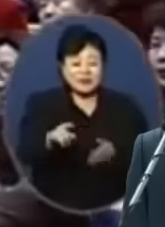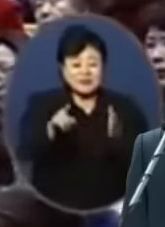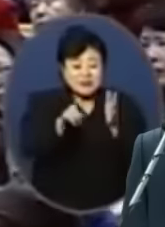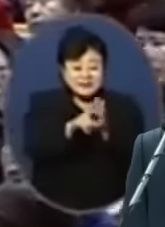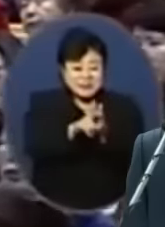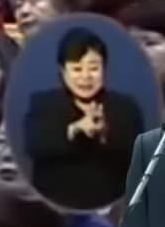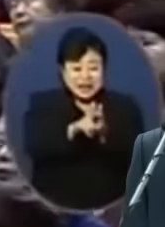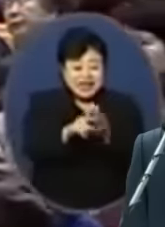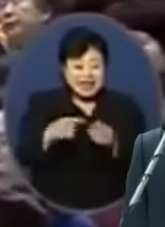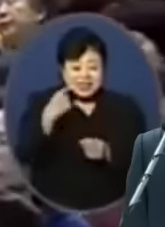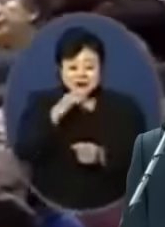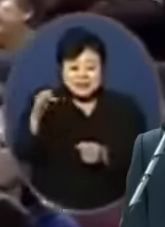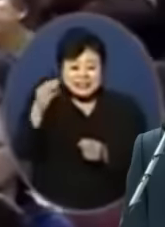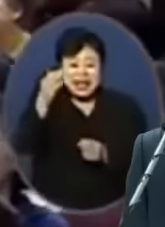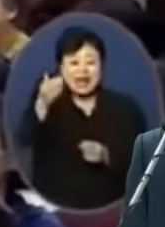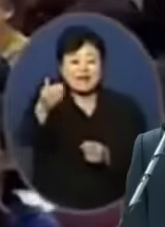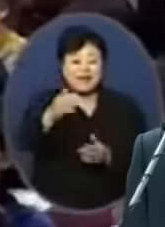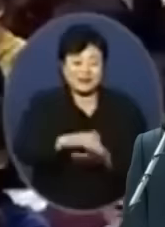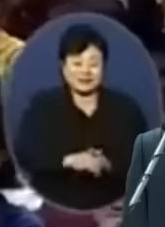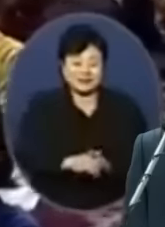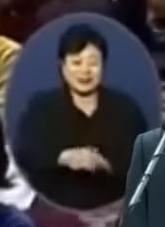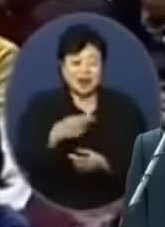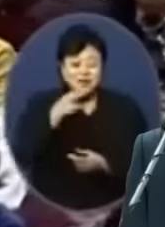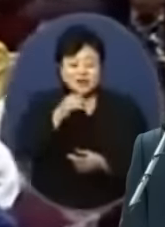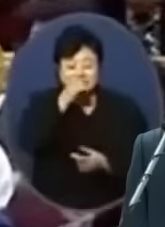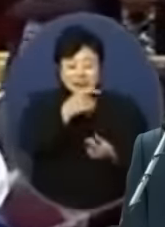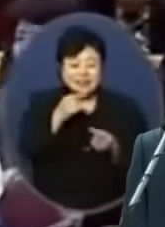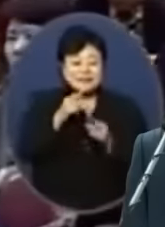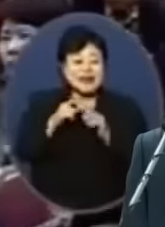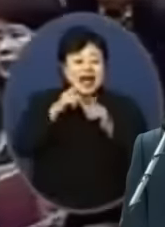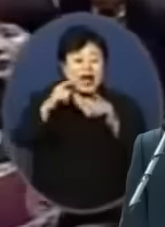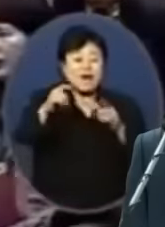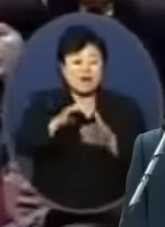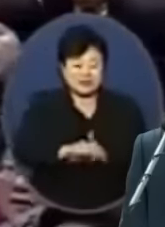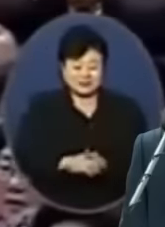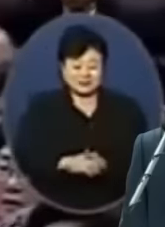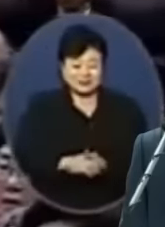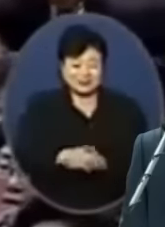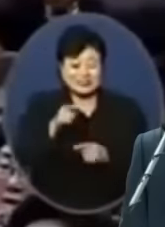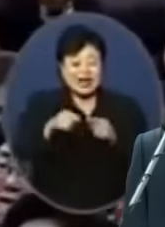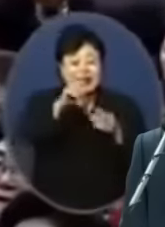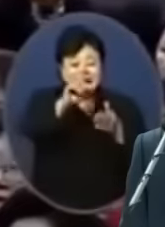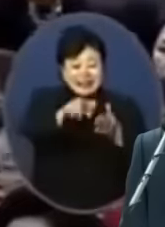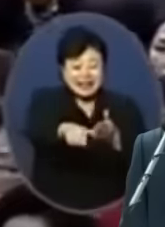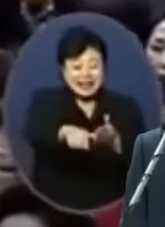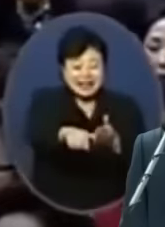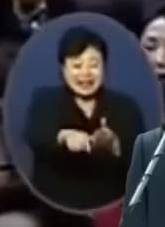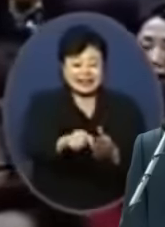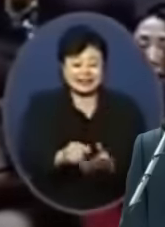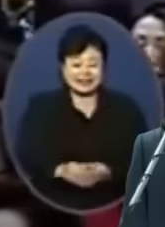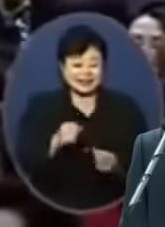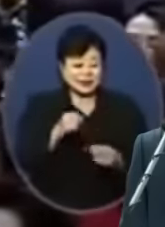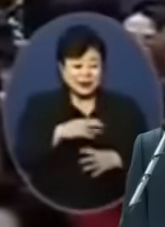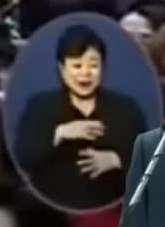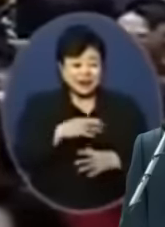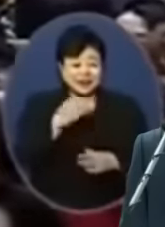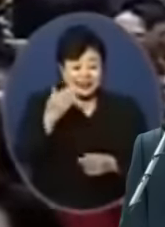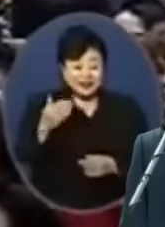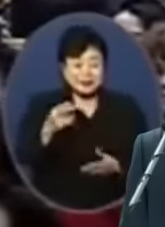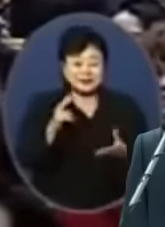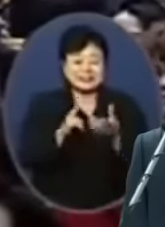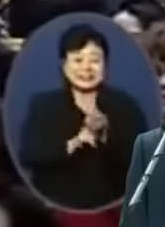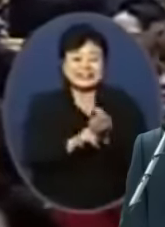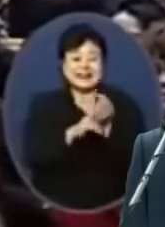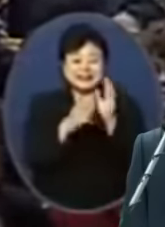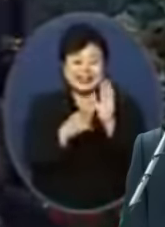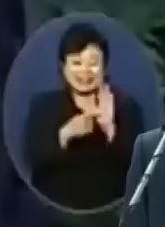믿습니다로 입술로 시인하고 없는 것이 있는 것 같이 말하고 나가면 희한하게 여러분에게 기적이